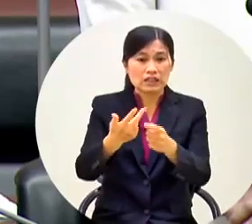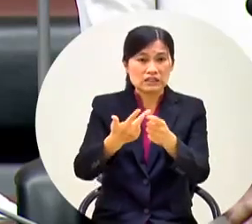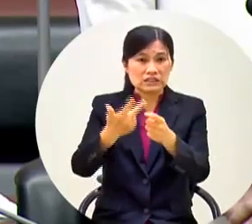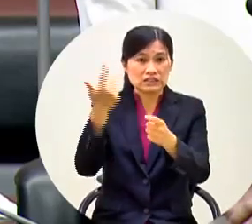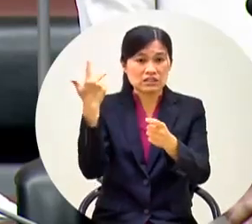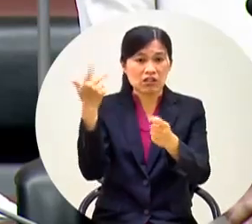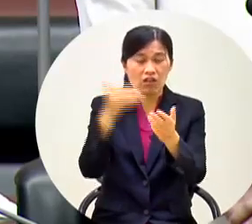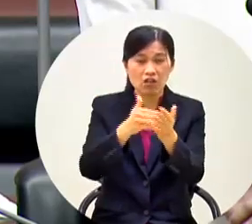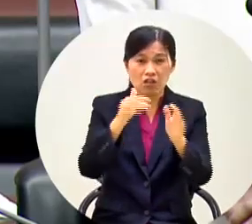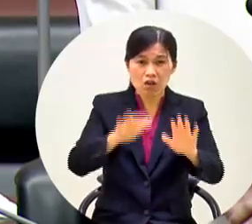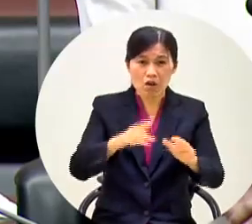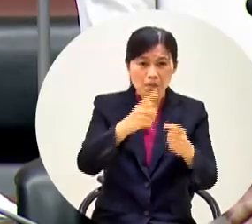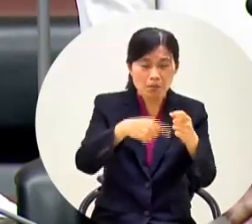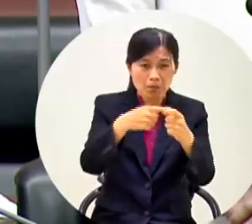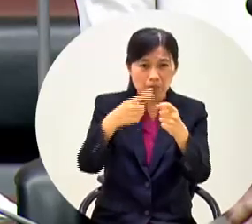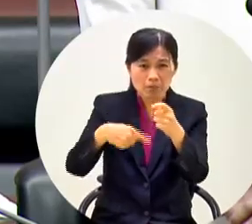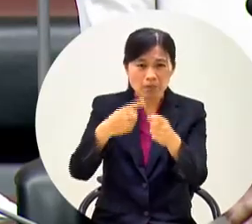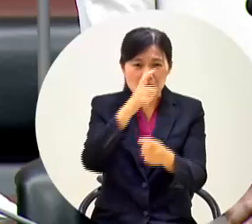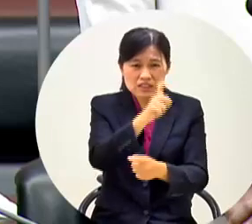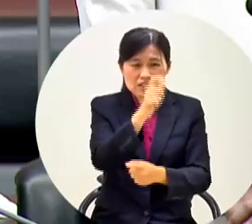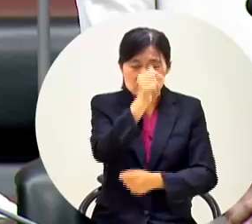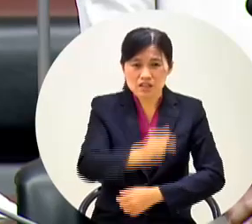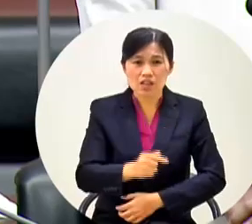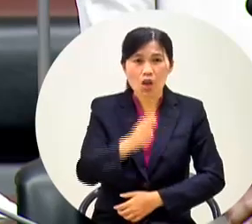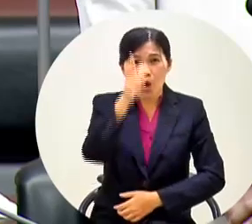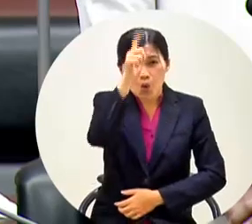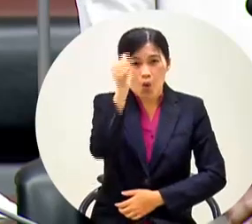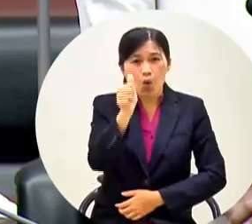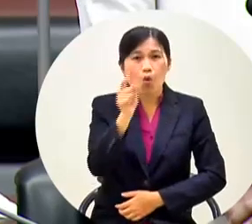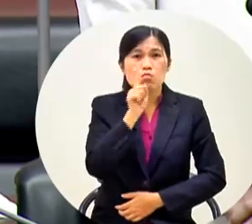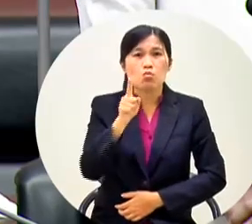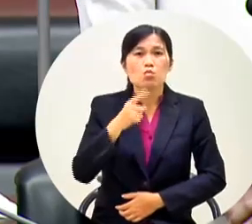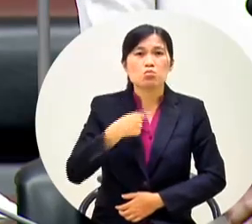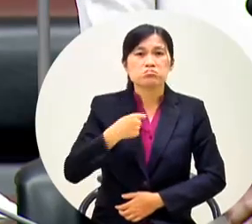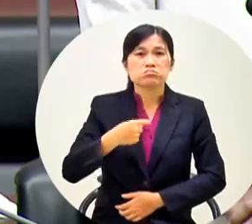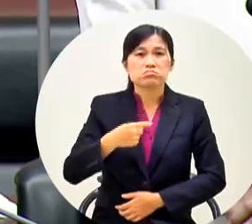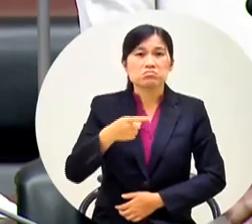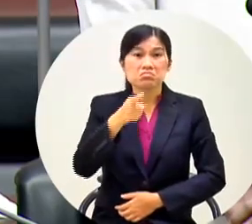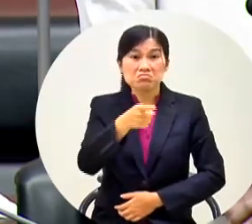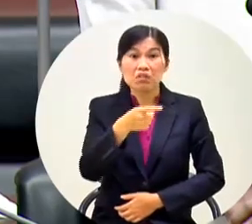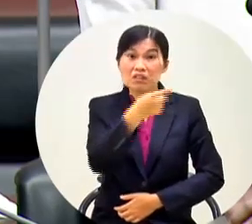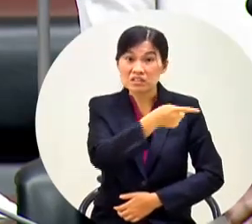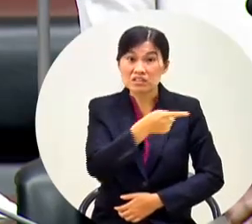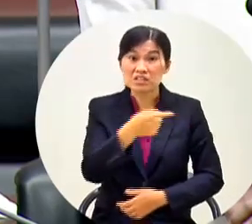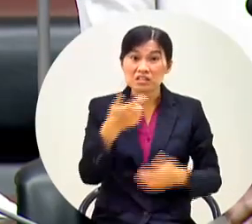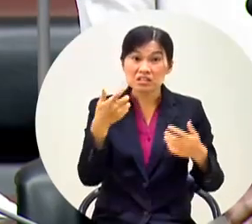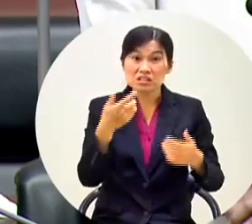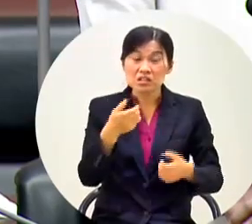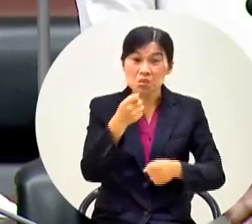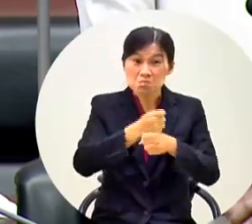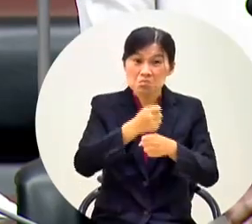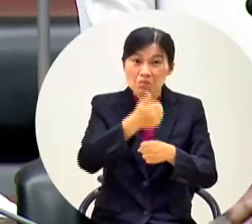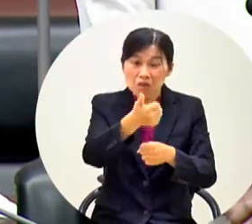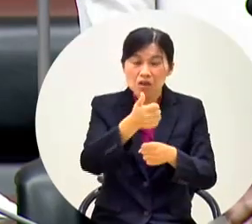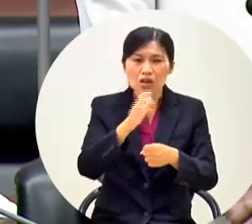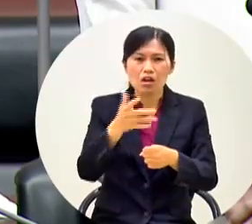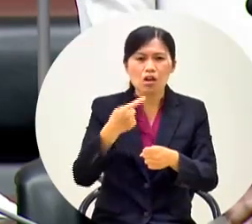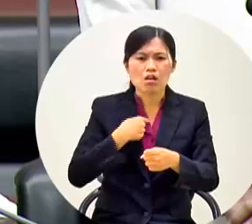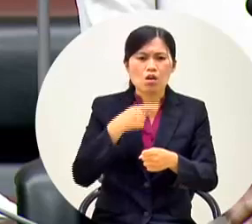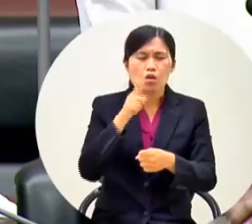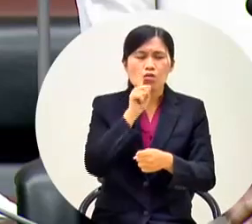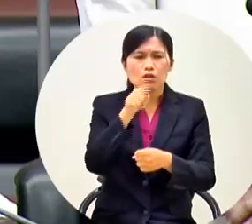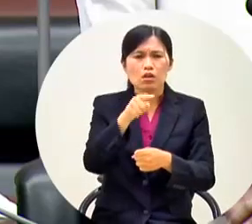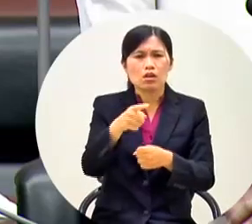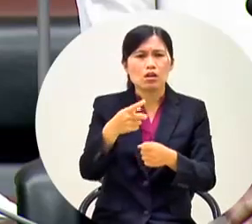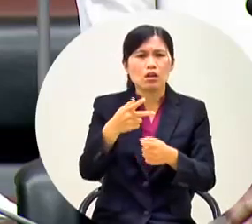的功劳。那我请问现在的市府团队呢？去年跟今年只少1亿，为什么韩国瑜不来报告？为